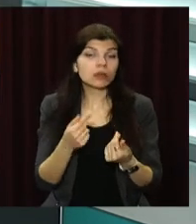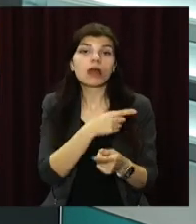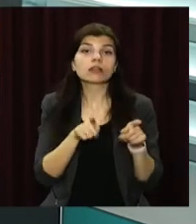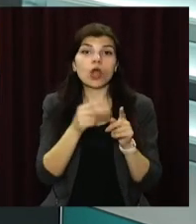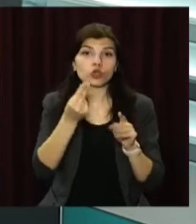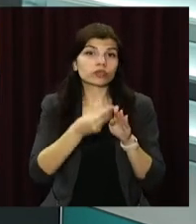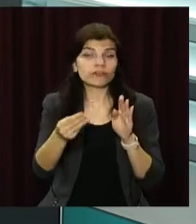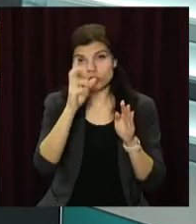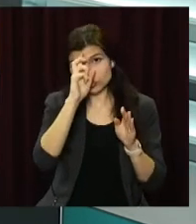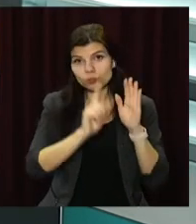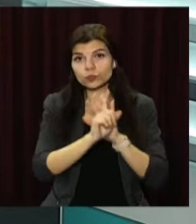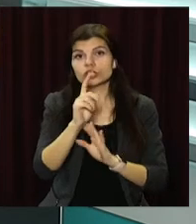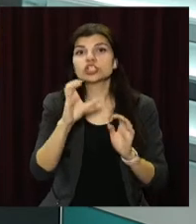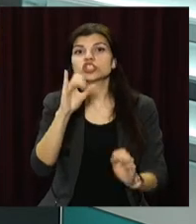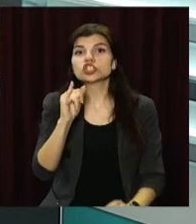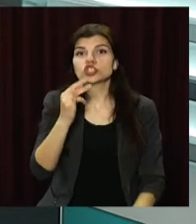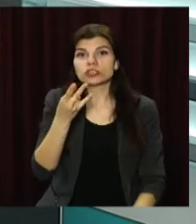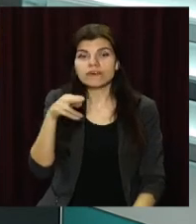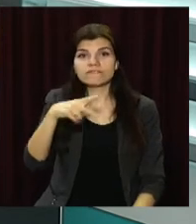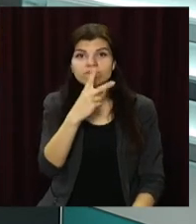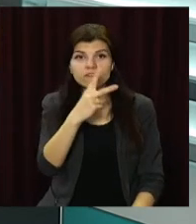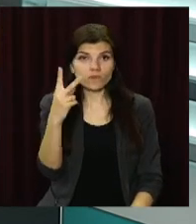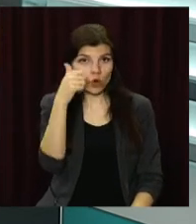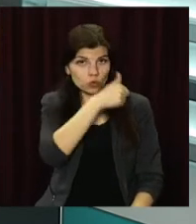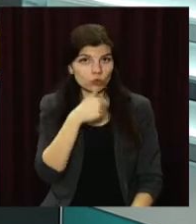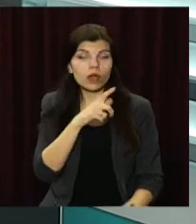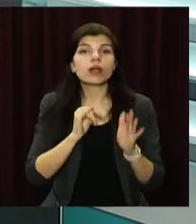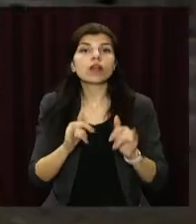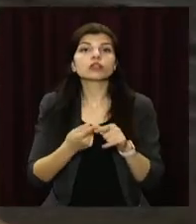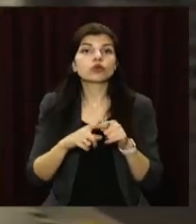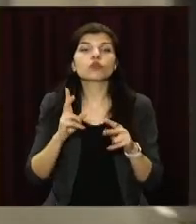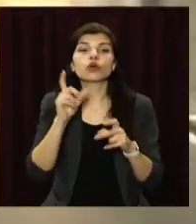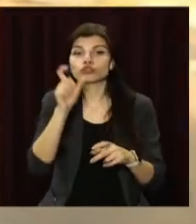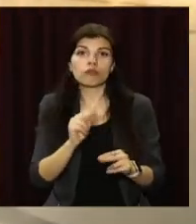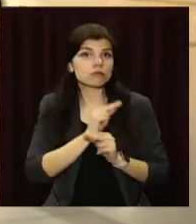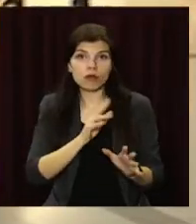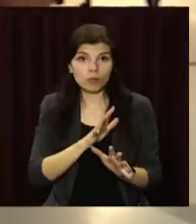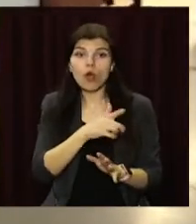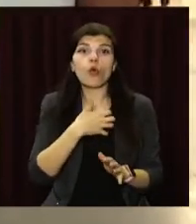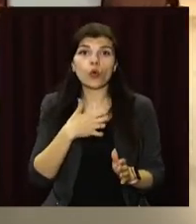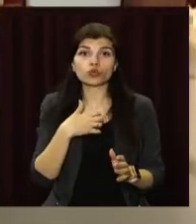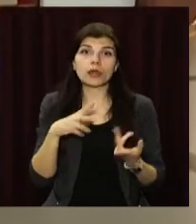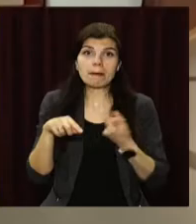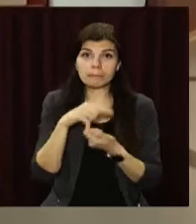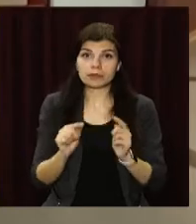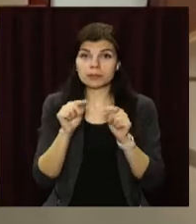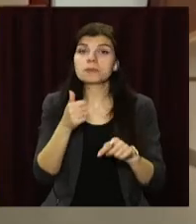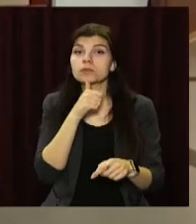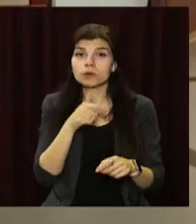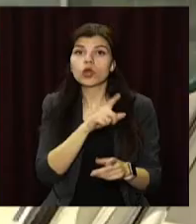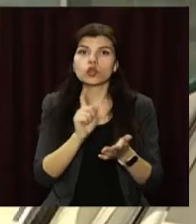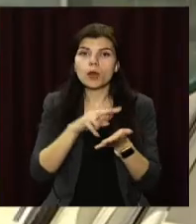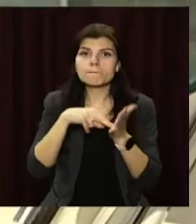це гроші держава почне із січня 2022 року. Для цього безробітний член родини, який хоче стати підприємцем, має